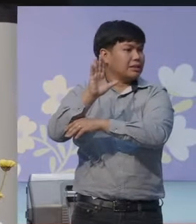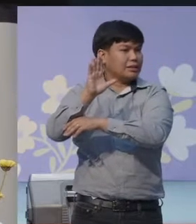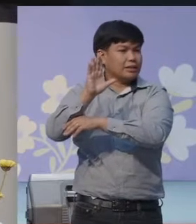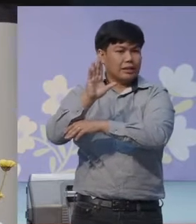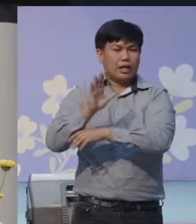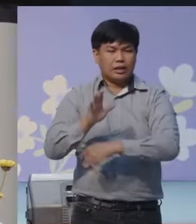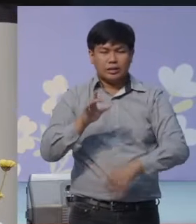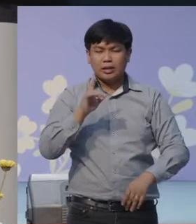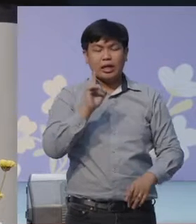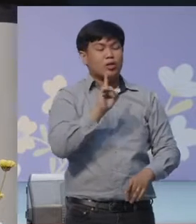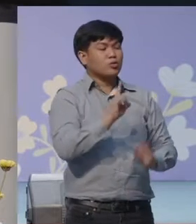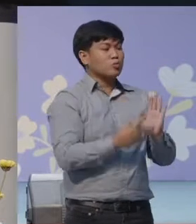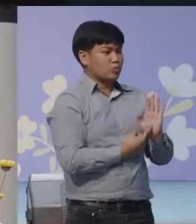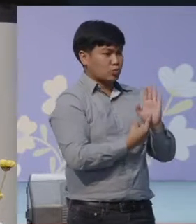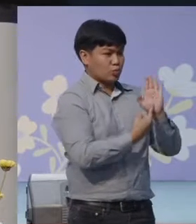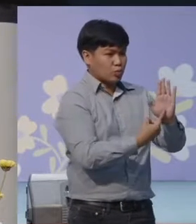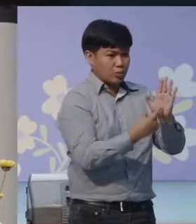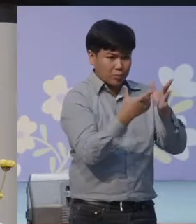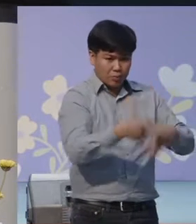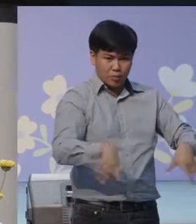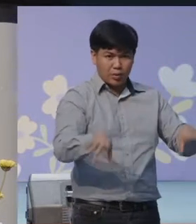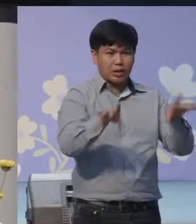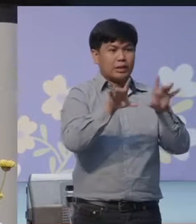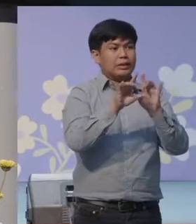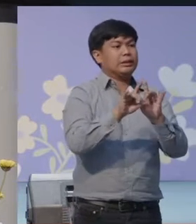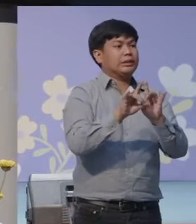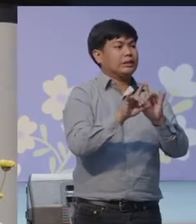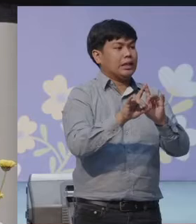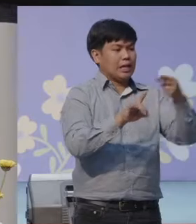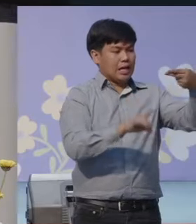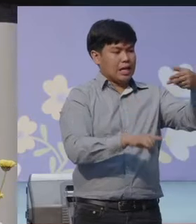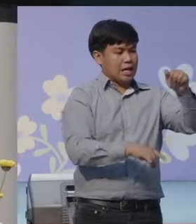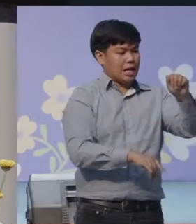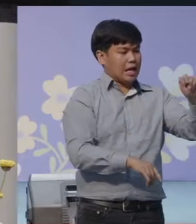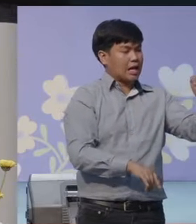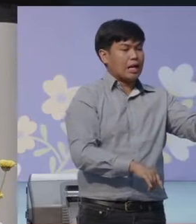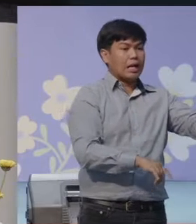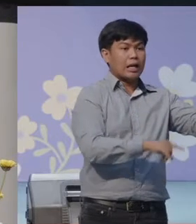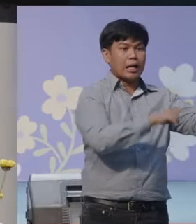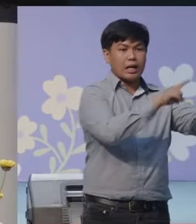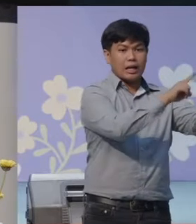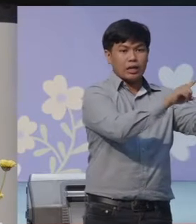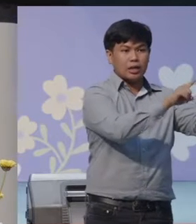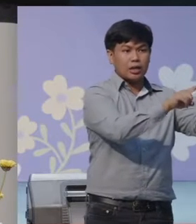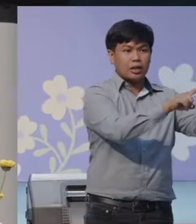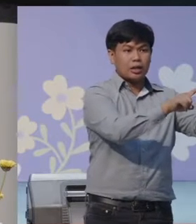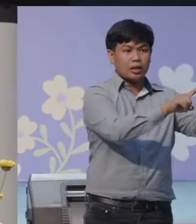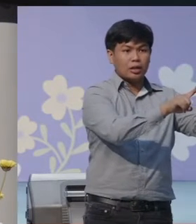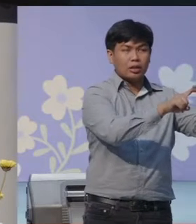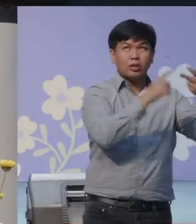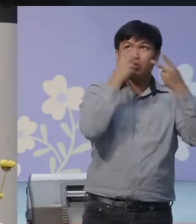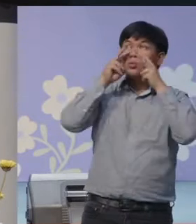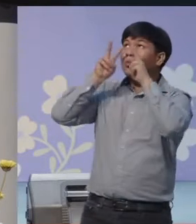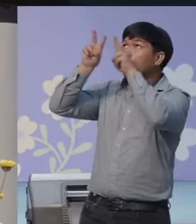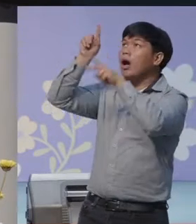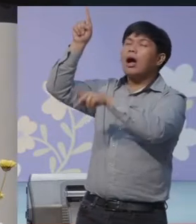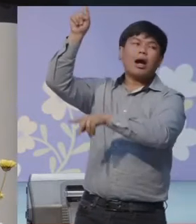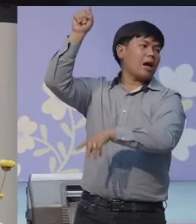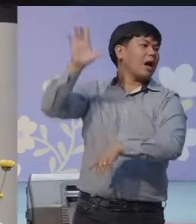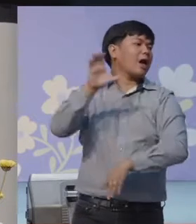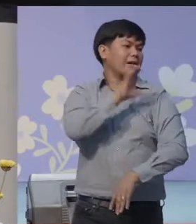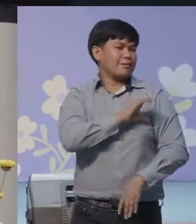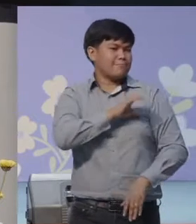sa ating Panginoon. Ang mas mahalaga dito ay makikita natin kung sino ang Panginoon.